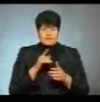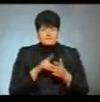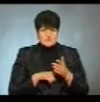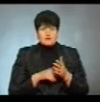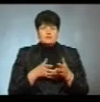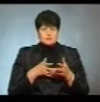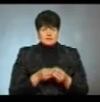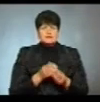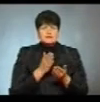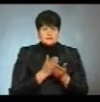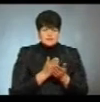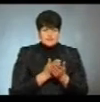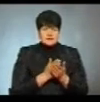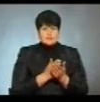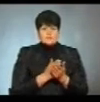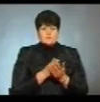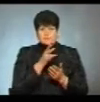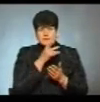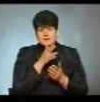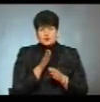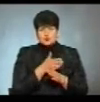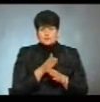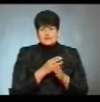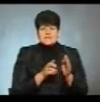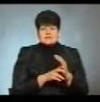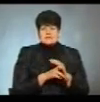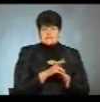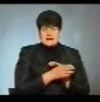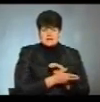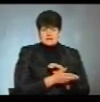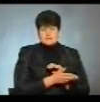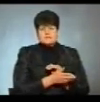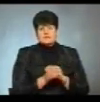в епоху секуляризації, розмежування церкви і